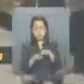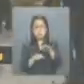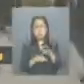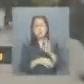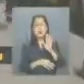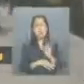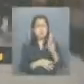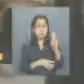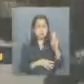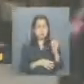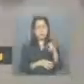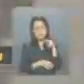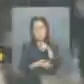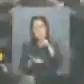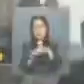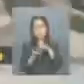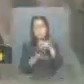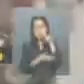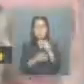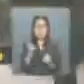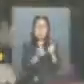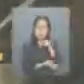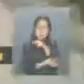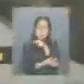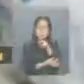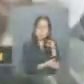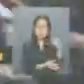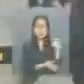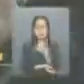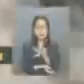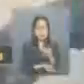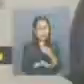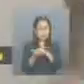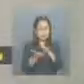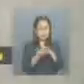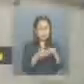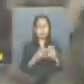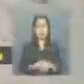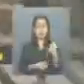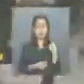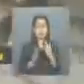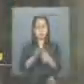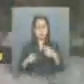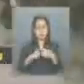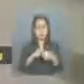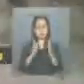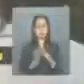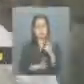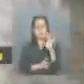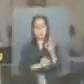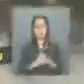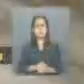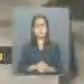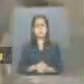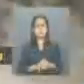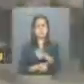รือ UN ที่ขับรถตะเวนสังเกตการรอบๆเมืองหลวงเหตุการณ์นี้ทำให้มีผู้ได้รับบาดเจ็บ8คนและทำให้เกิดความกังวลถึ